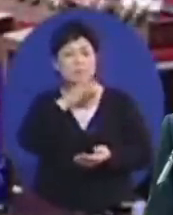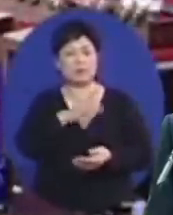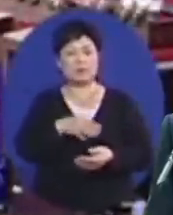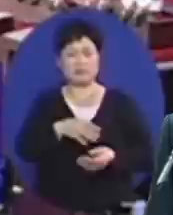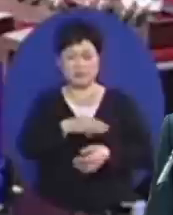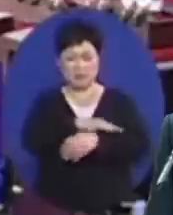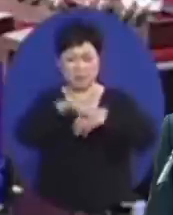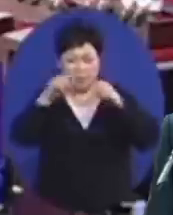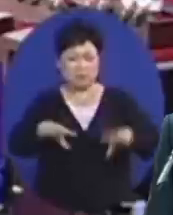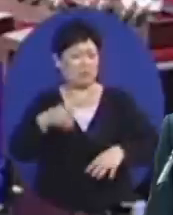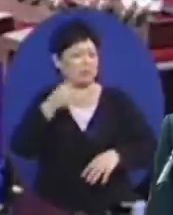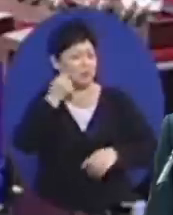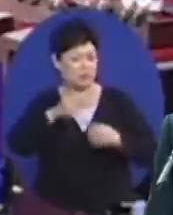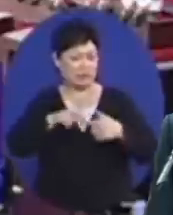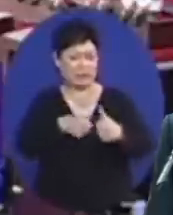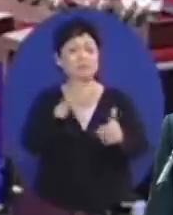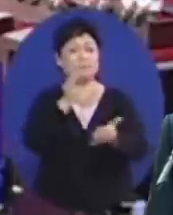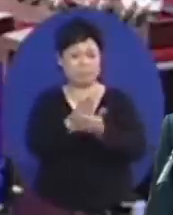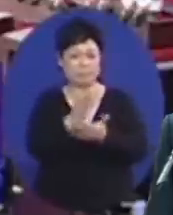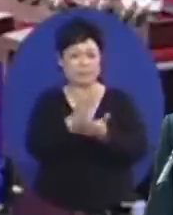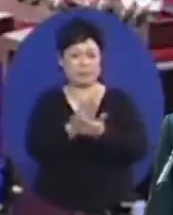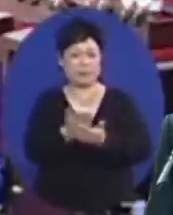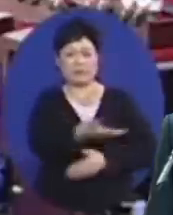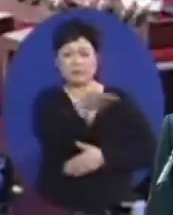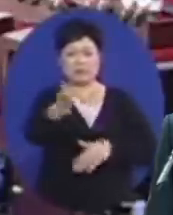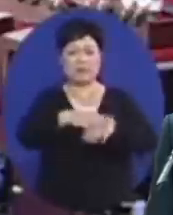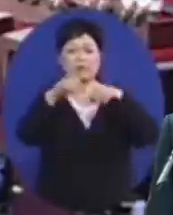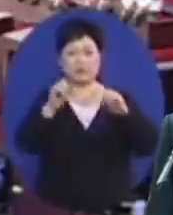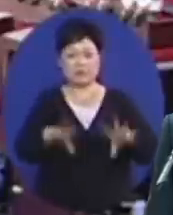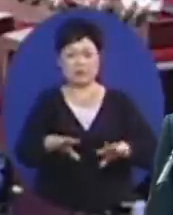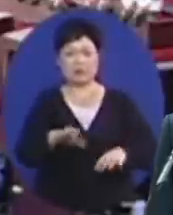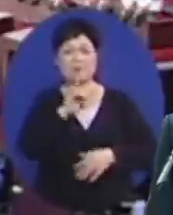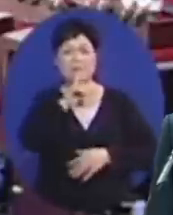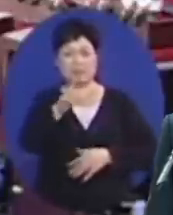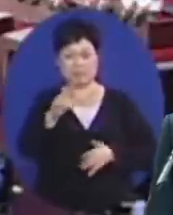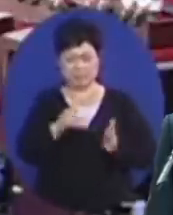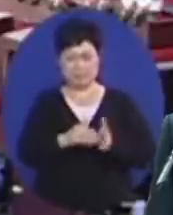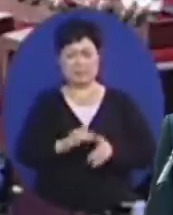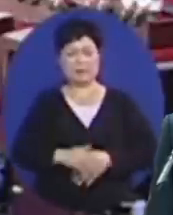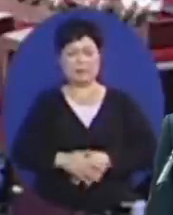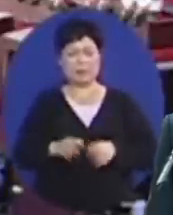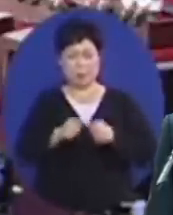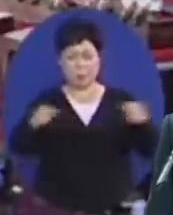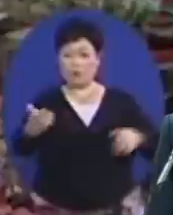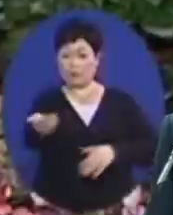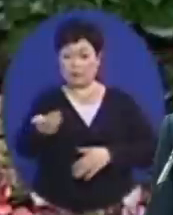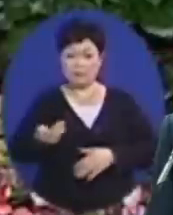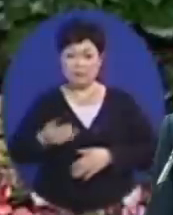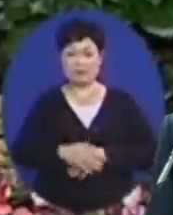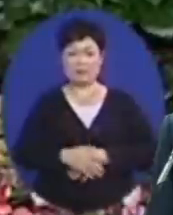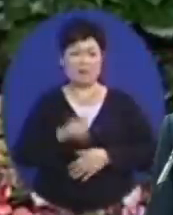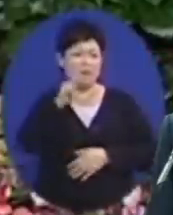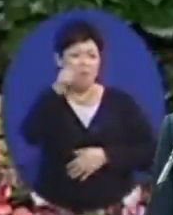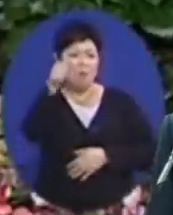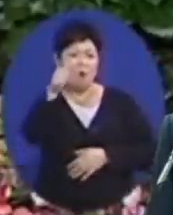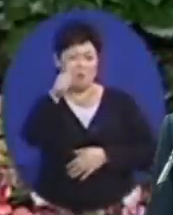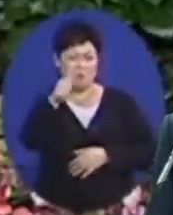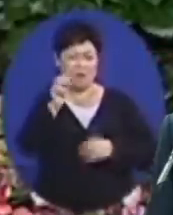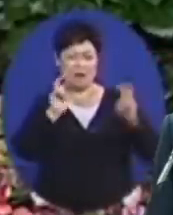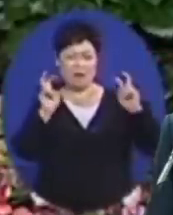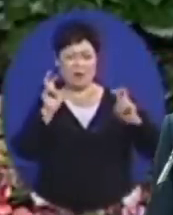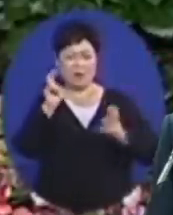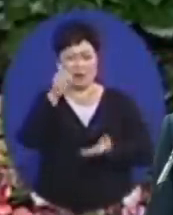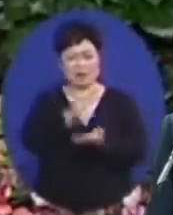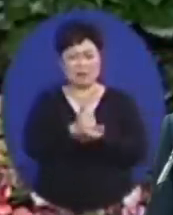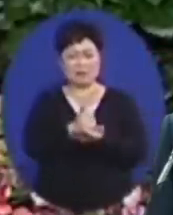헛된 것을 따르지 말라, 그들은 헛된이라고 말씀했습니다. 오래전에 코카콜라 회장이 뉴욕에